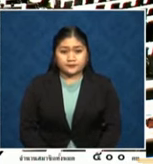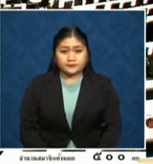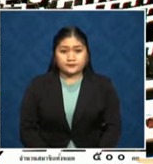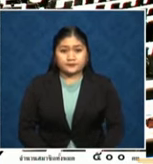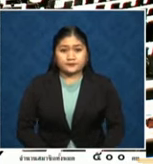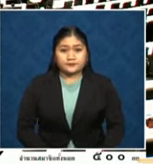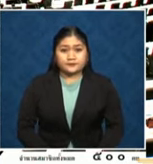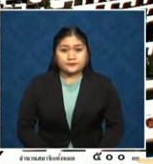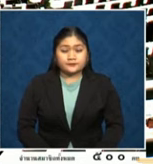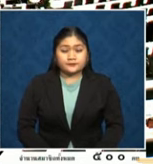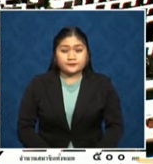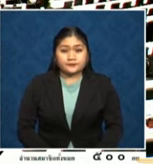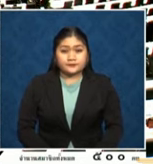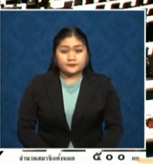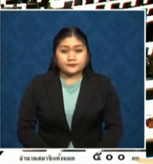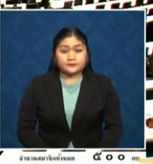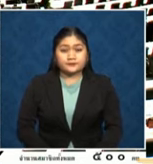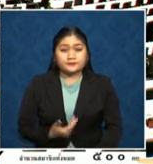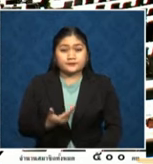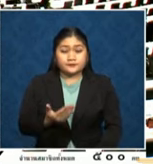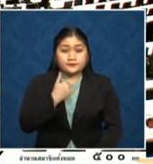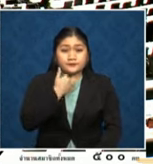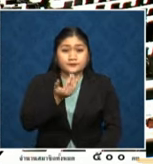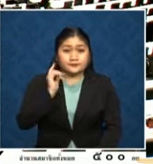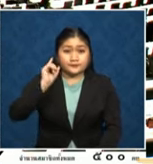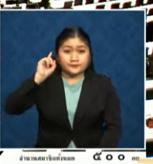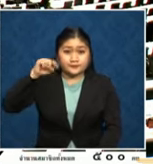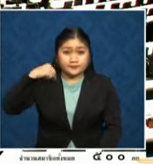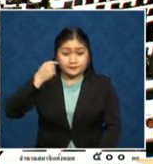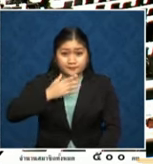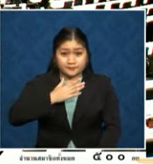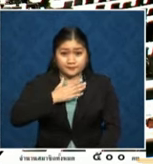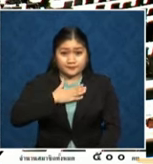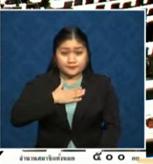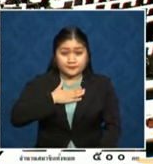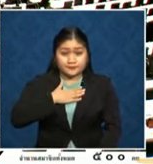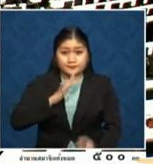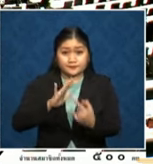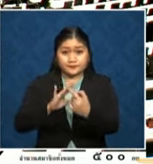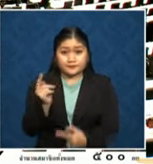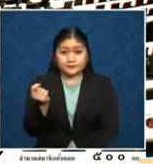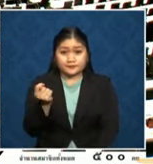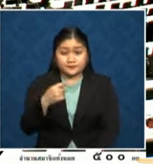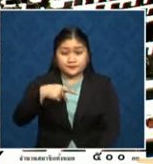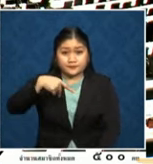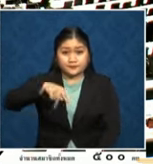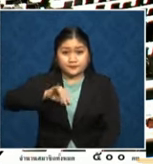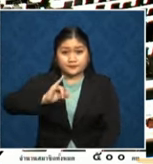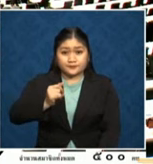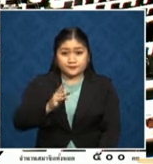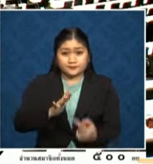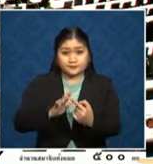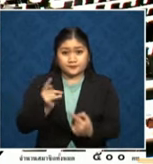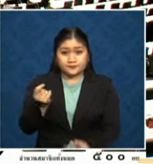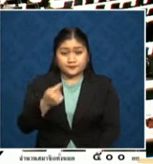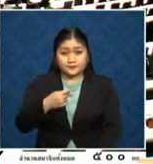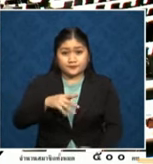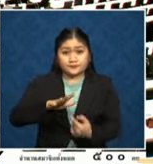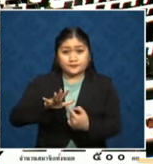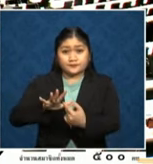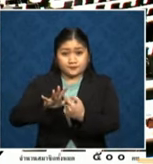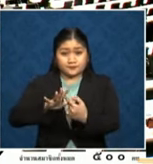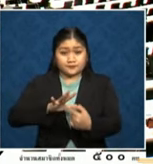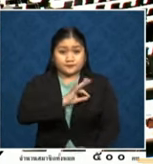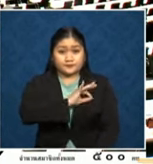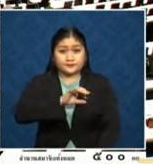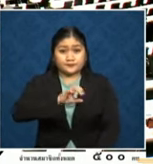กราบเรียนท่านประธานสภาที่เคารพดิฉันนางเทพจุฑาขาวคำสมาชิกสภาผู้แทนราษฎรจังหวั